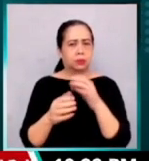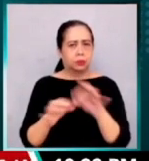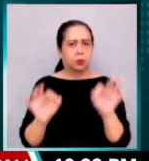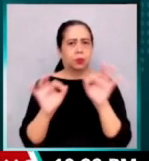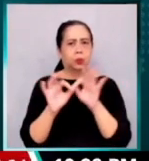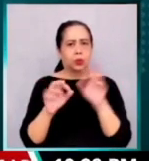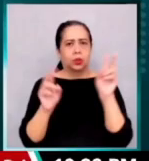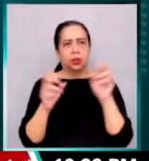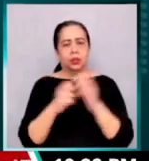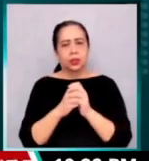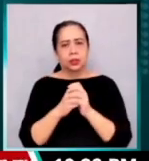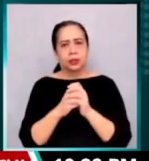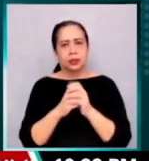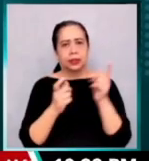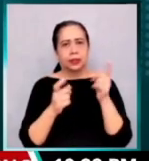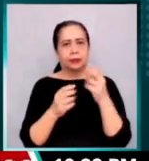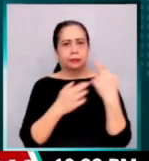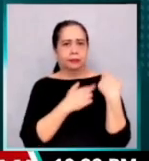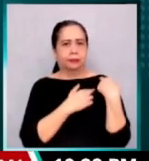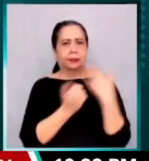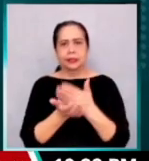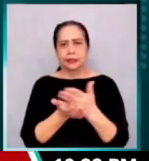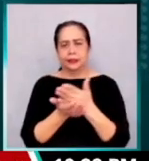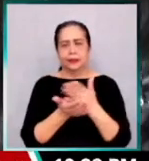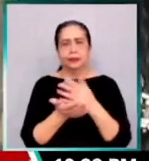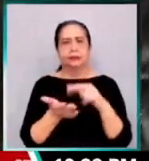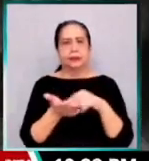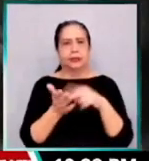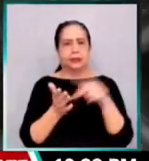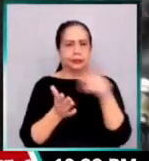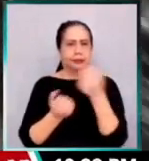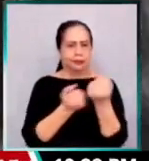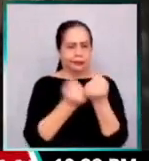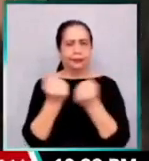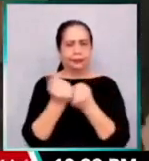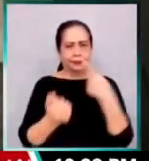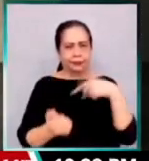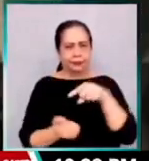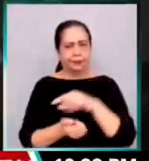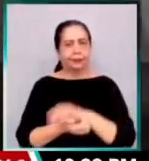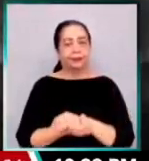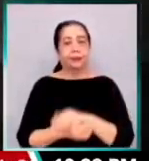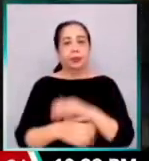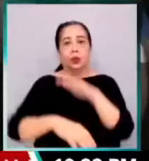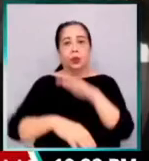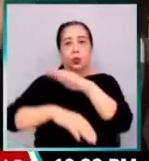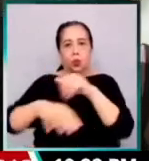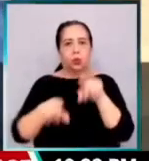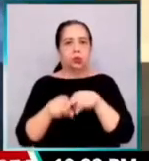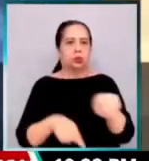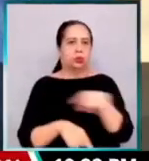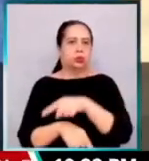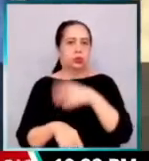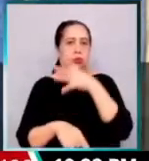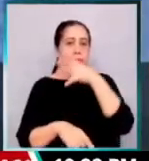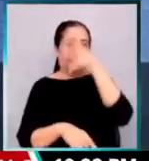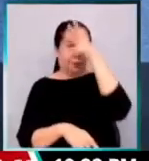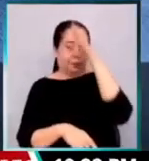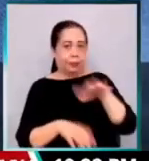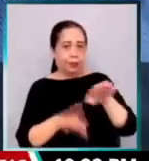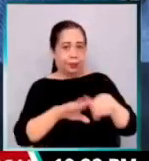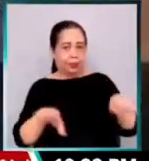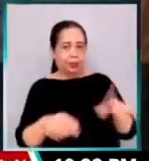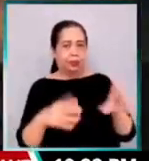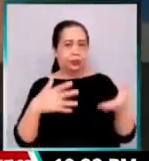natin share responsibilities ng ating mga kababayan. Ipinatawag din ang mga magulang ng mga bata. Kakasuhan daw sila ng pulisya